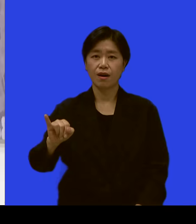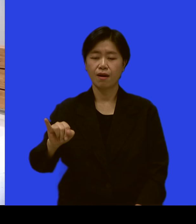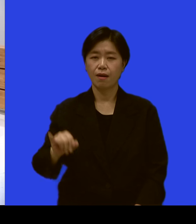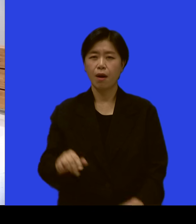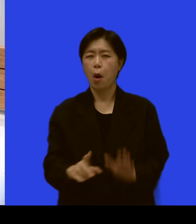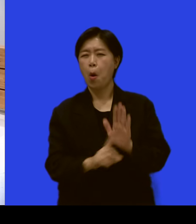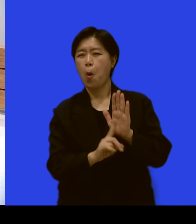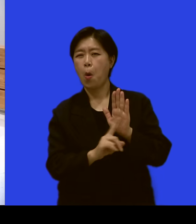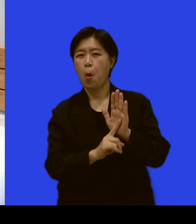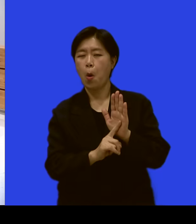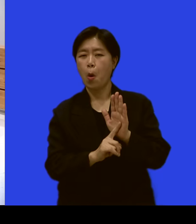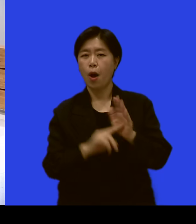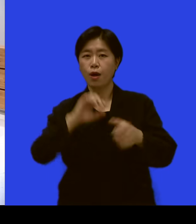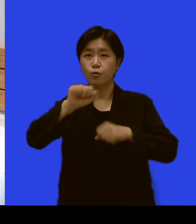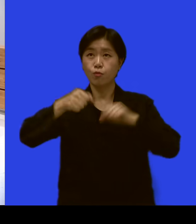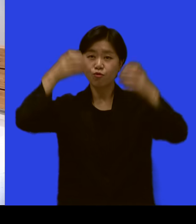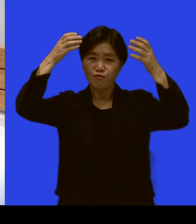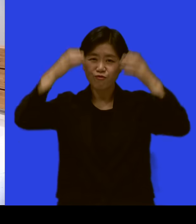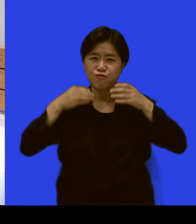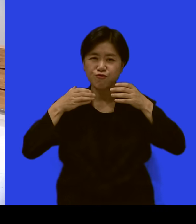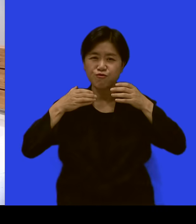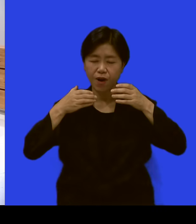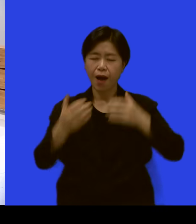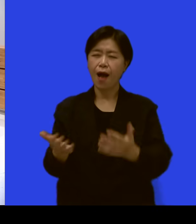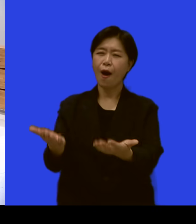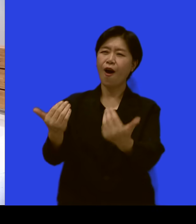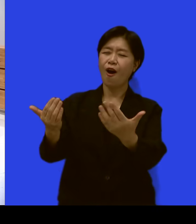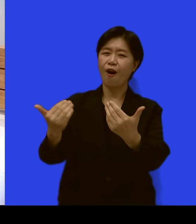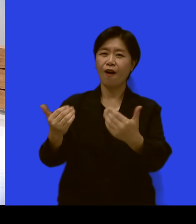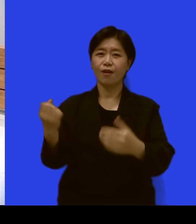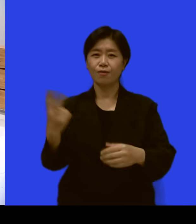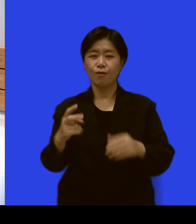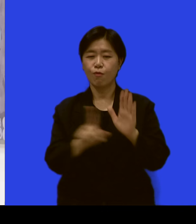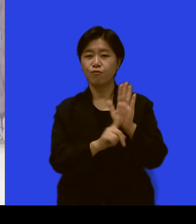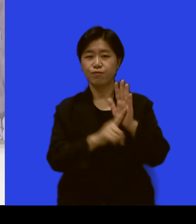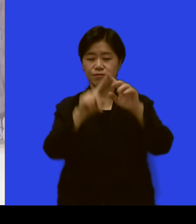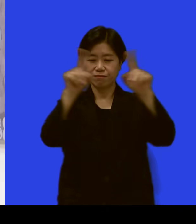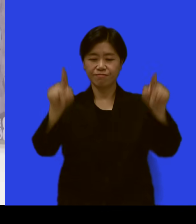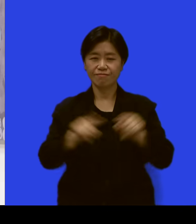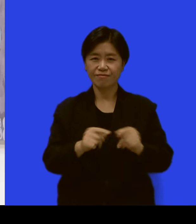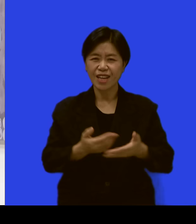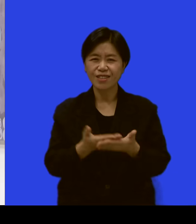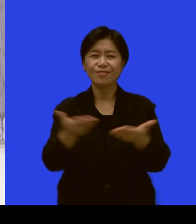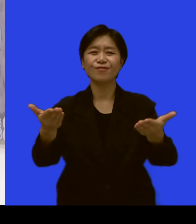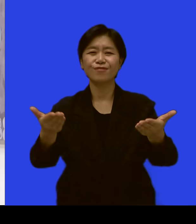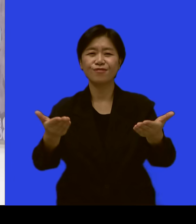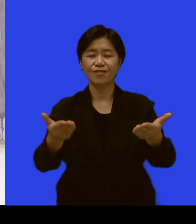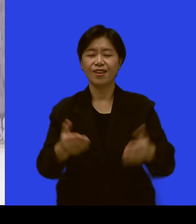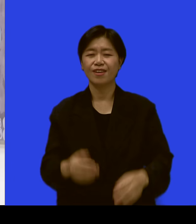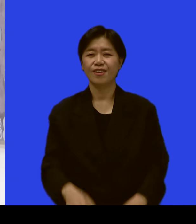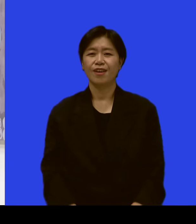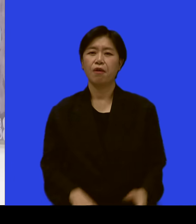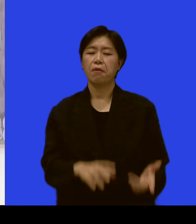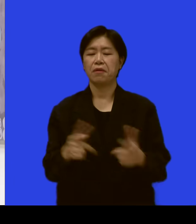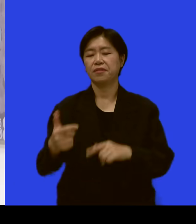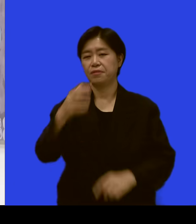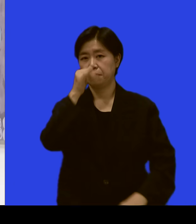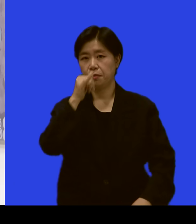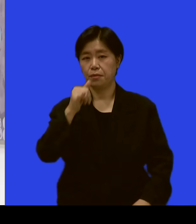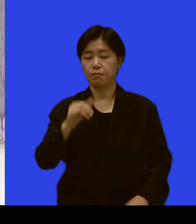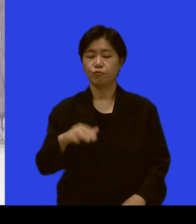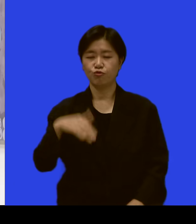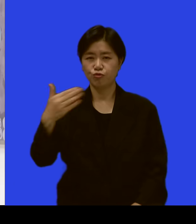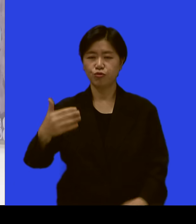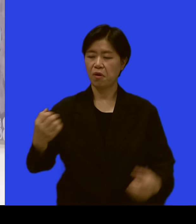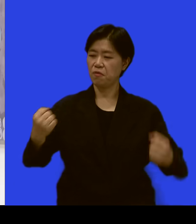쓰고 일도 하고 하다가 동물탈 쓰고 사람들한테 네, 맞습니다. 전단지 돌리고? 전단지 돌리고 아. 이런 일도 하다가 예. 나중에는 이제 열심히 몸도 키우고 뭐 이렇게